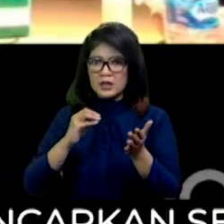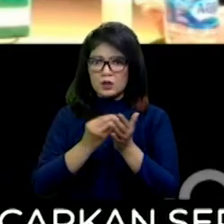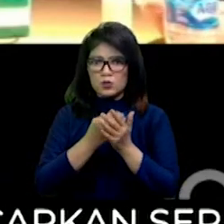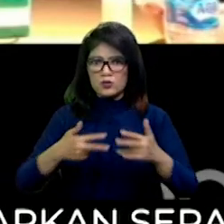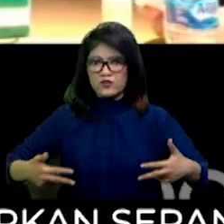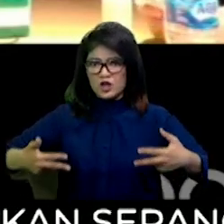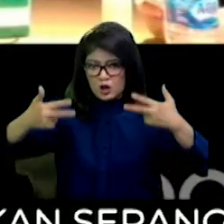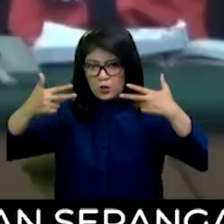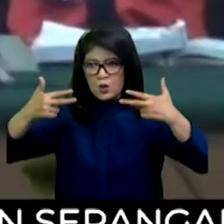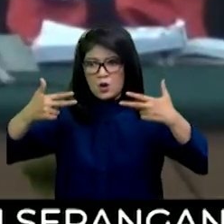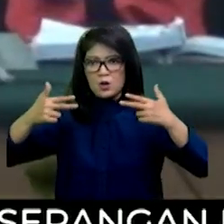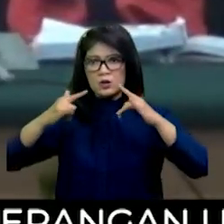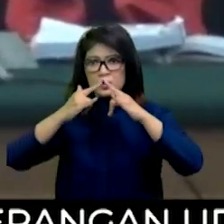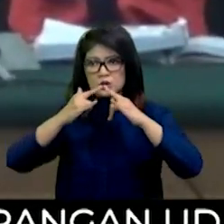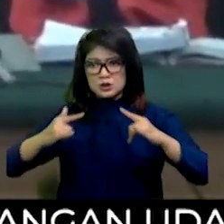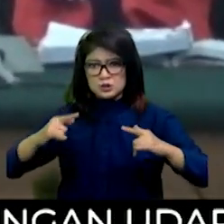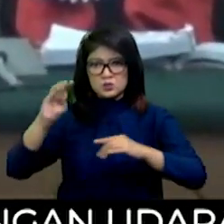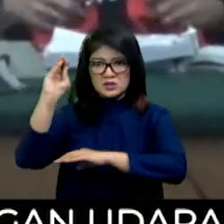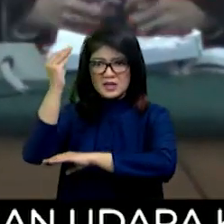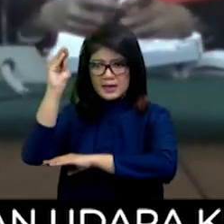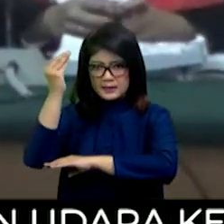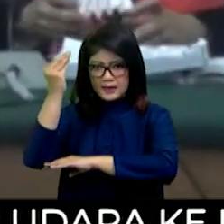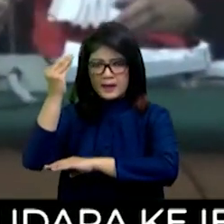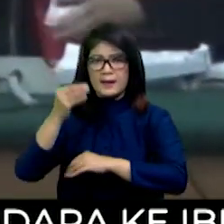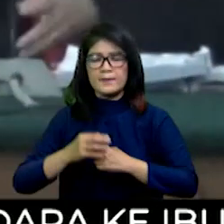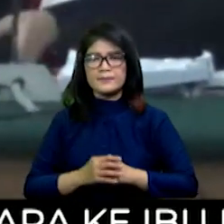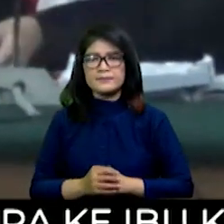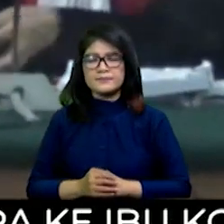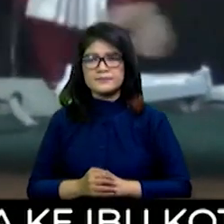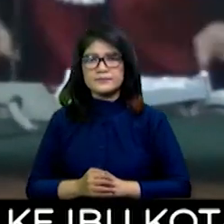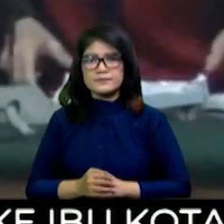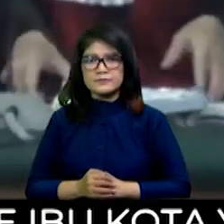Jakarta. Dari Makassar, Sulawesi Selatan, Leo Muhammad Nur, iNews melaporkan.